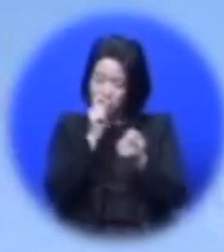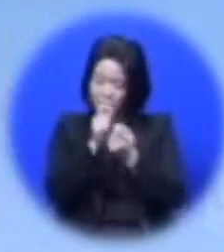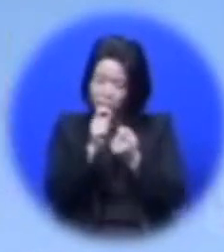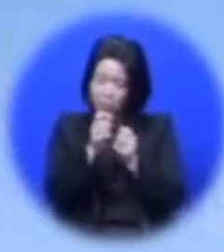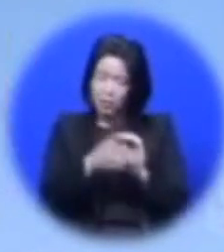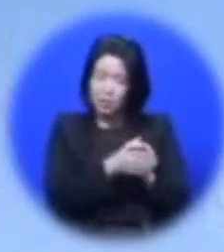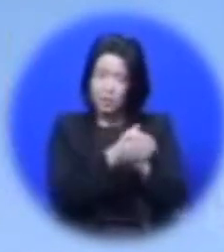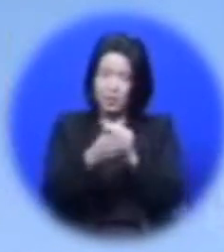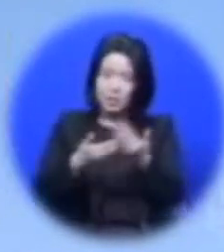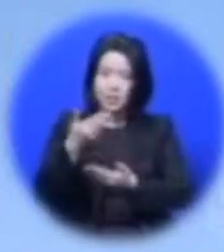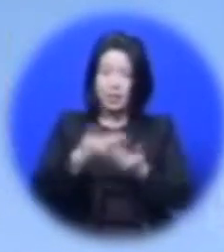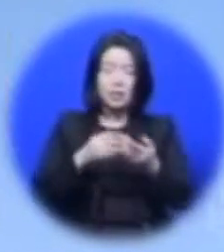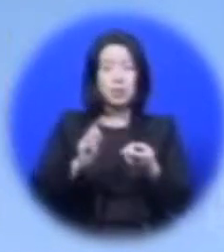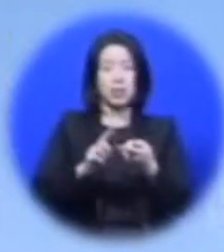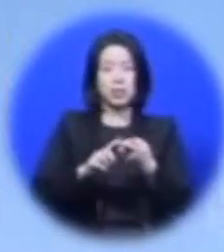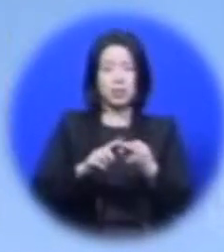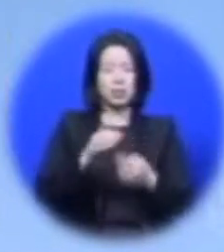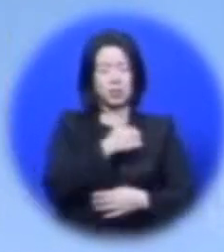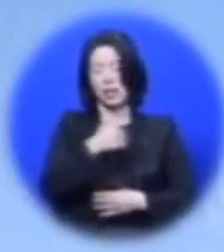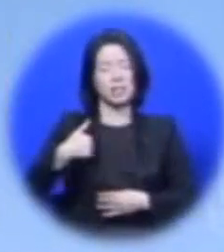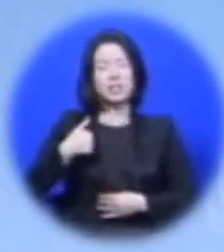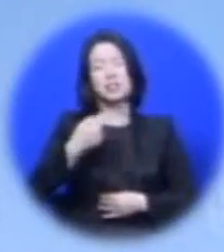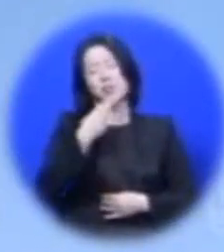대해서는 영 자신이 없어해요.